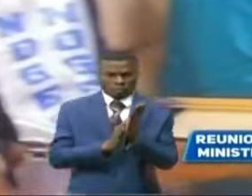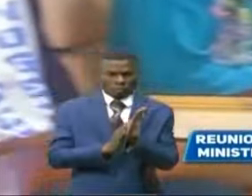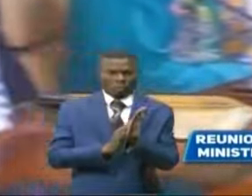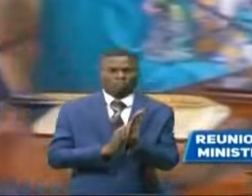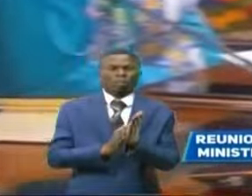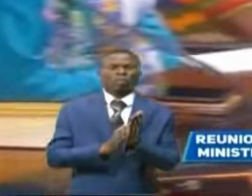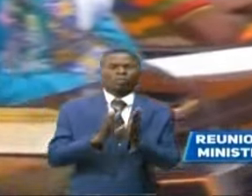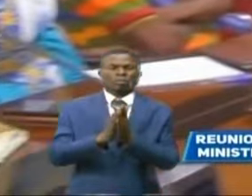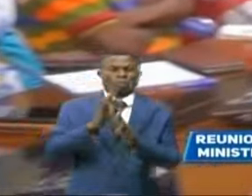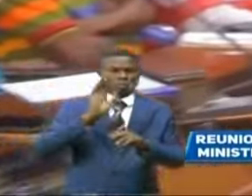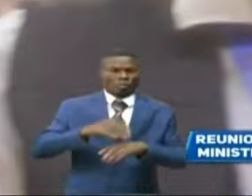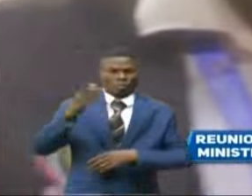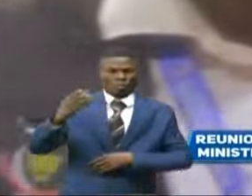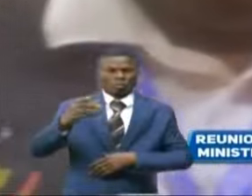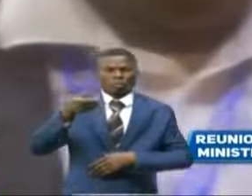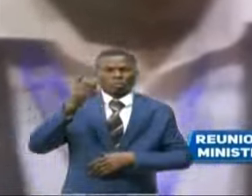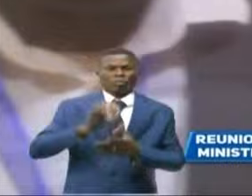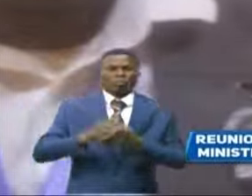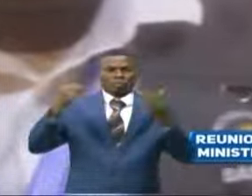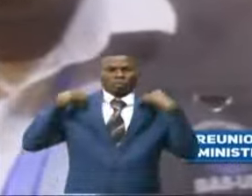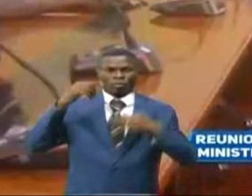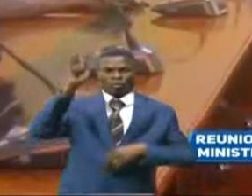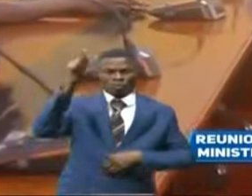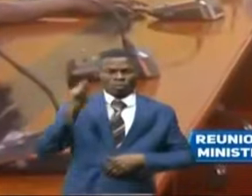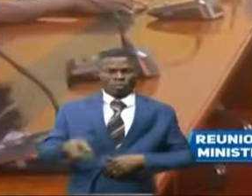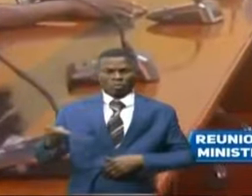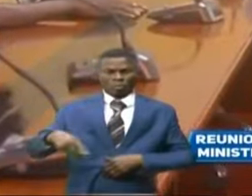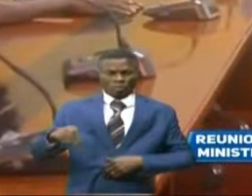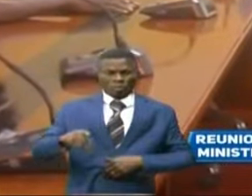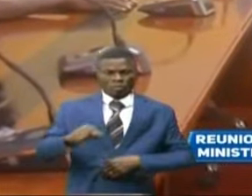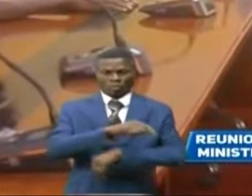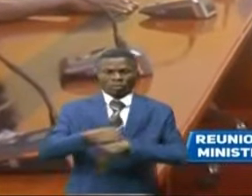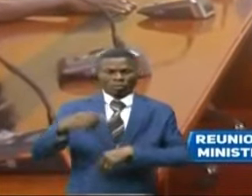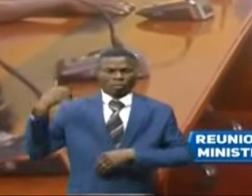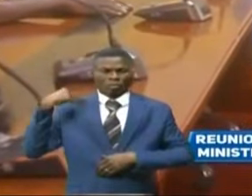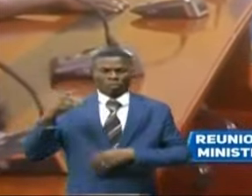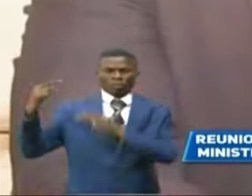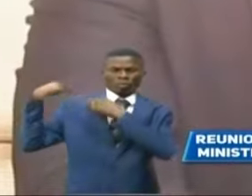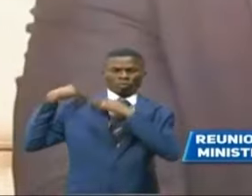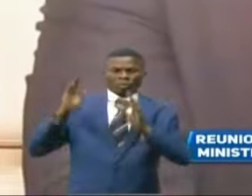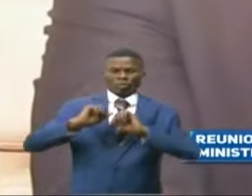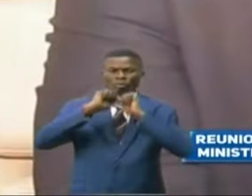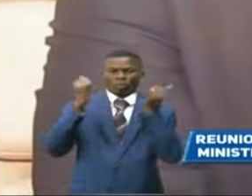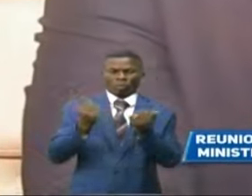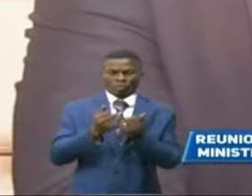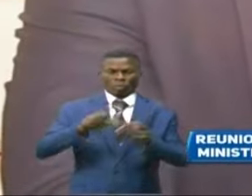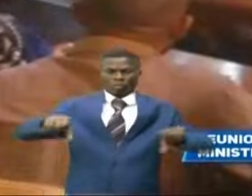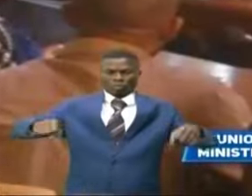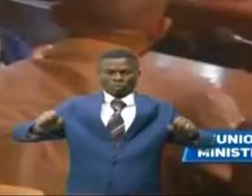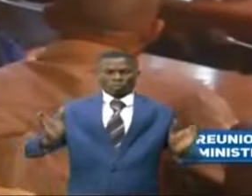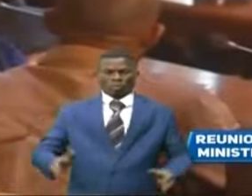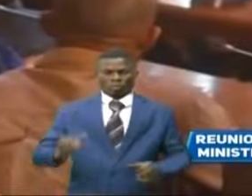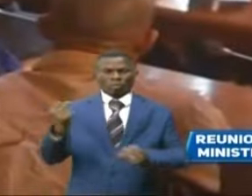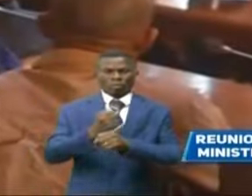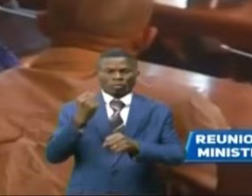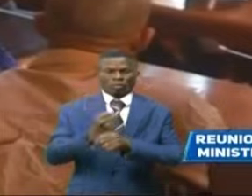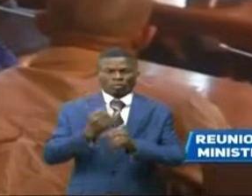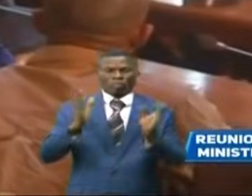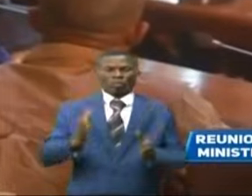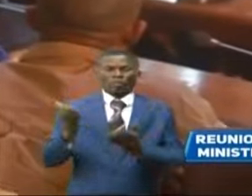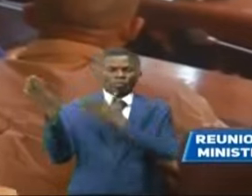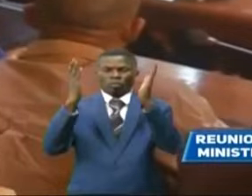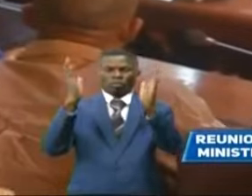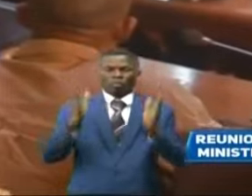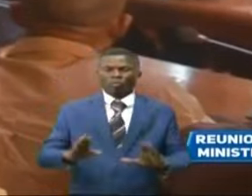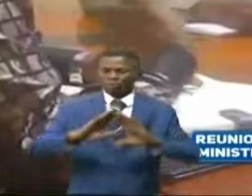l'Union sacrée, les chefs des divisions provinciales de l'administration publique, les responsables des associations des motards, les opérateurs économiques et